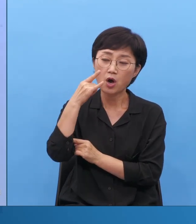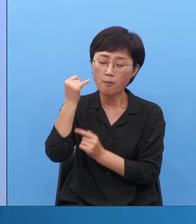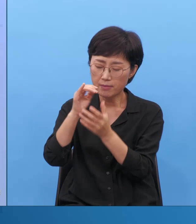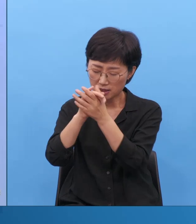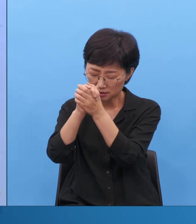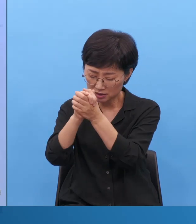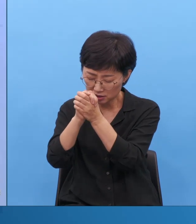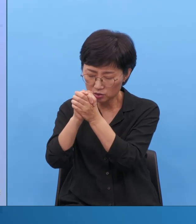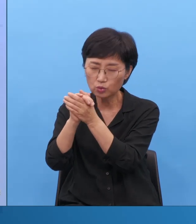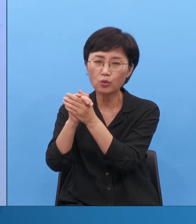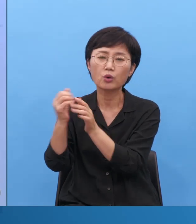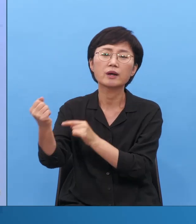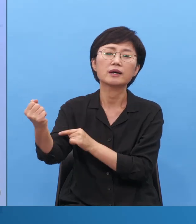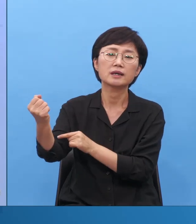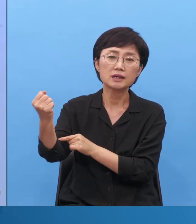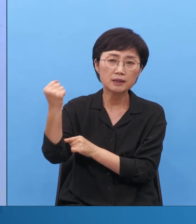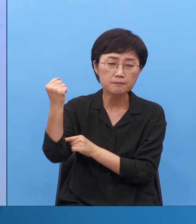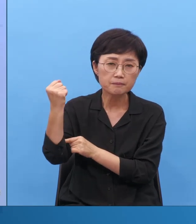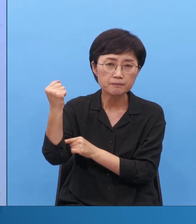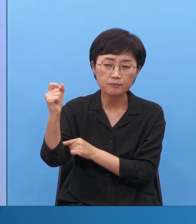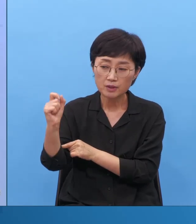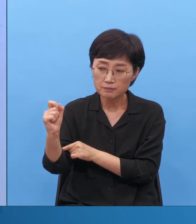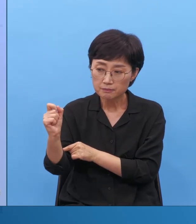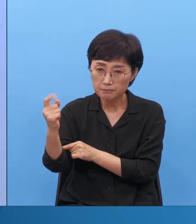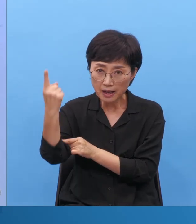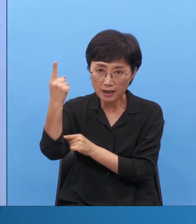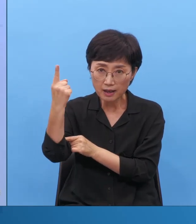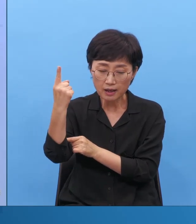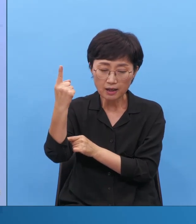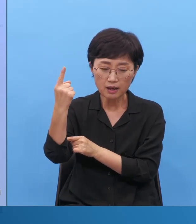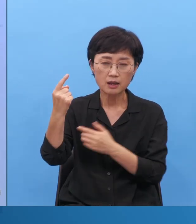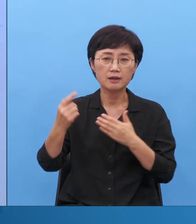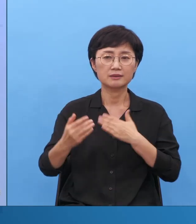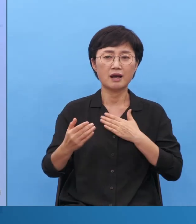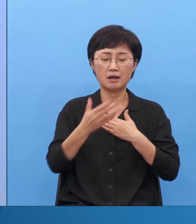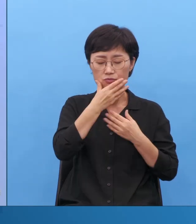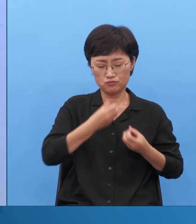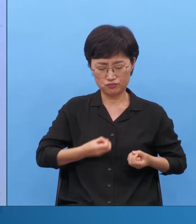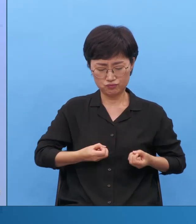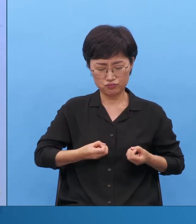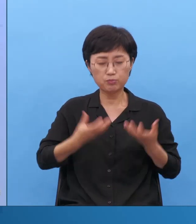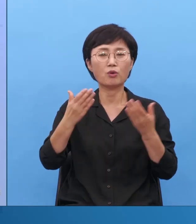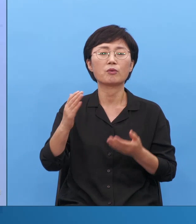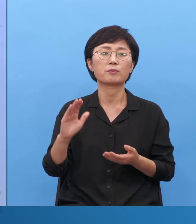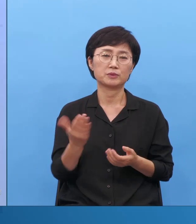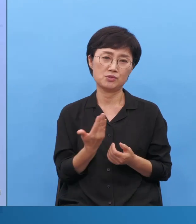power of prayer is tremendous. 여러분 All the 한 things 명의 복음 가진 기도를 알아야 됩니다. that happen in my life have